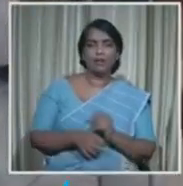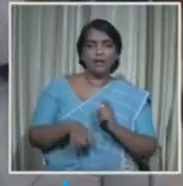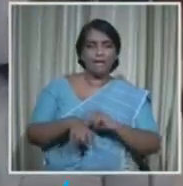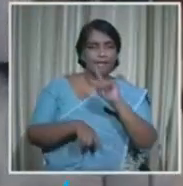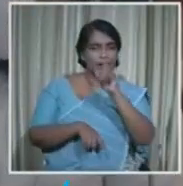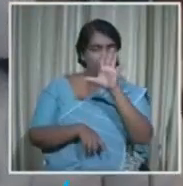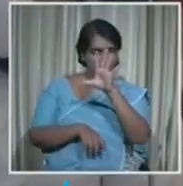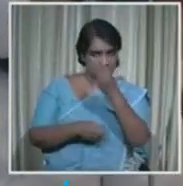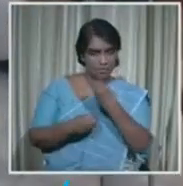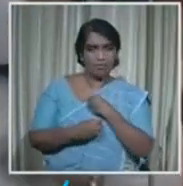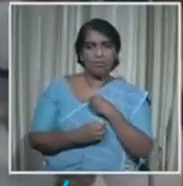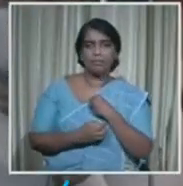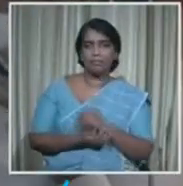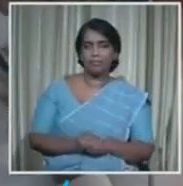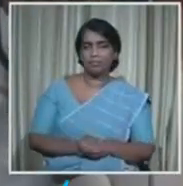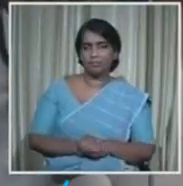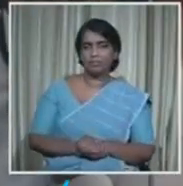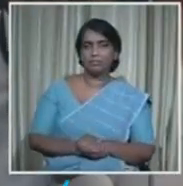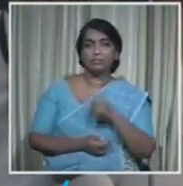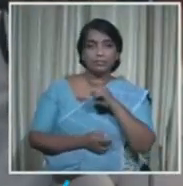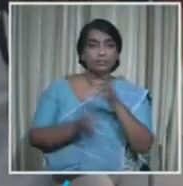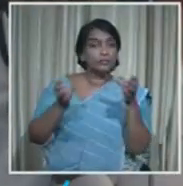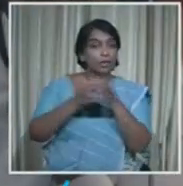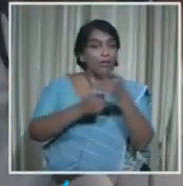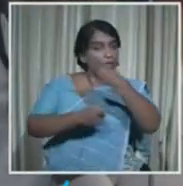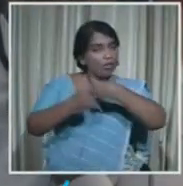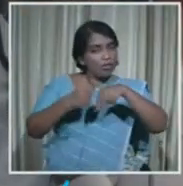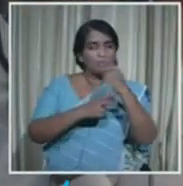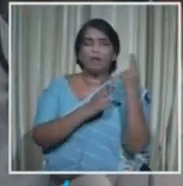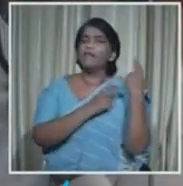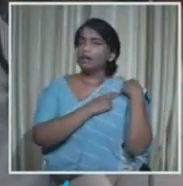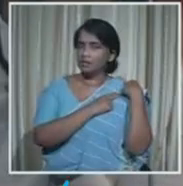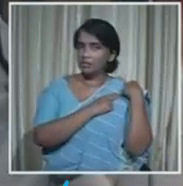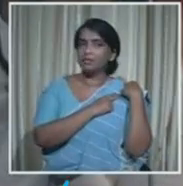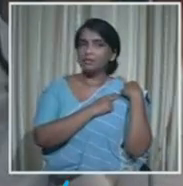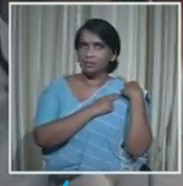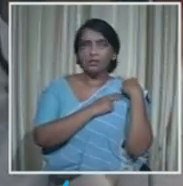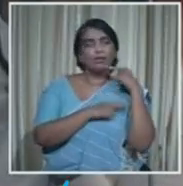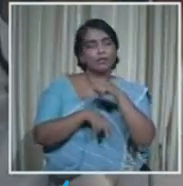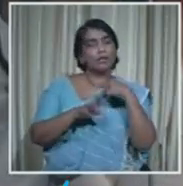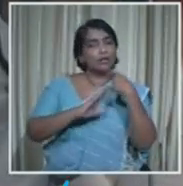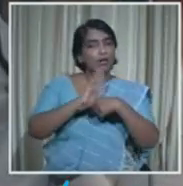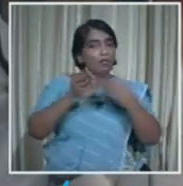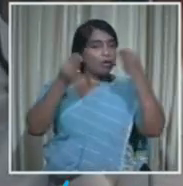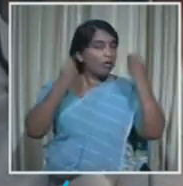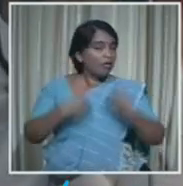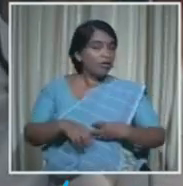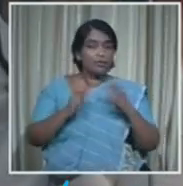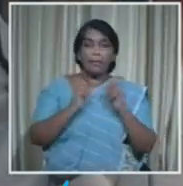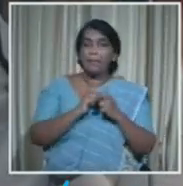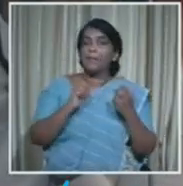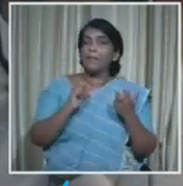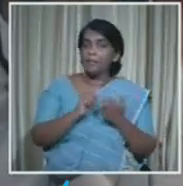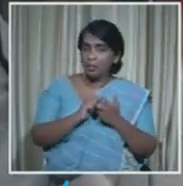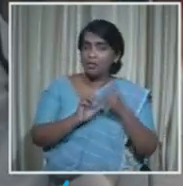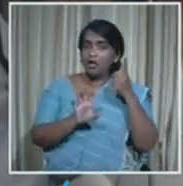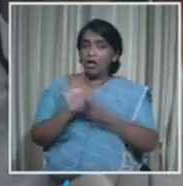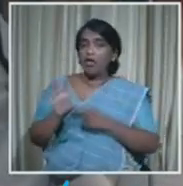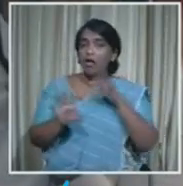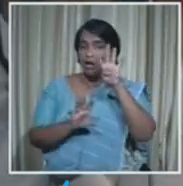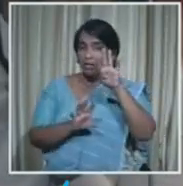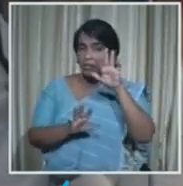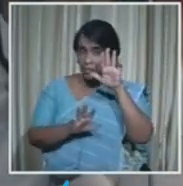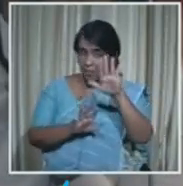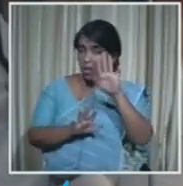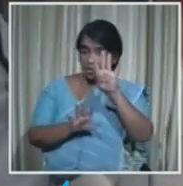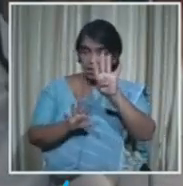deh. Menem paksa sial lewaga kian, me rata wati carbu deh, me aurdu hatalis paham lewaga